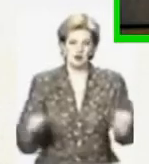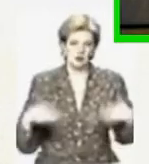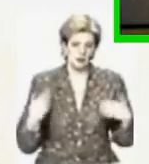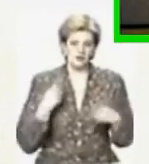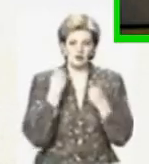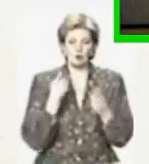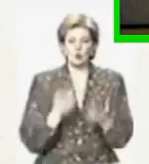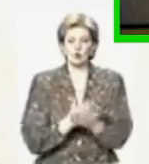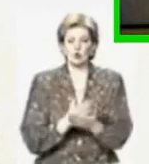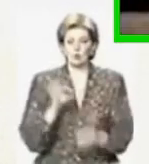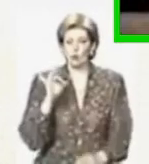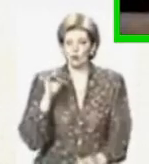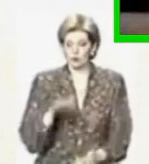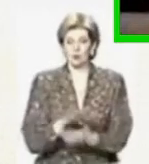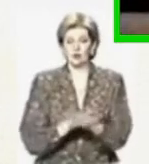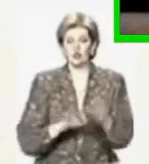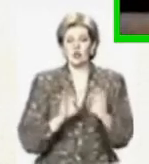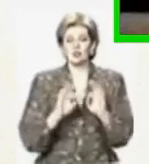Здравствуйте, товарищи. Здравствуйте.